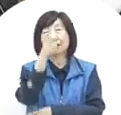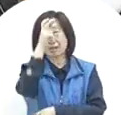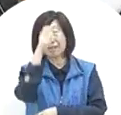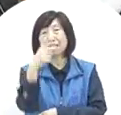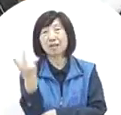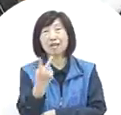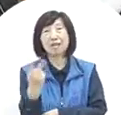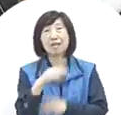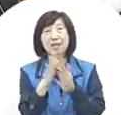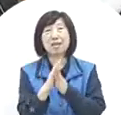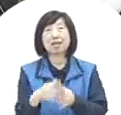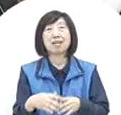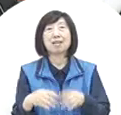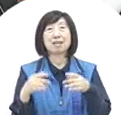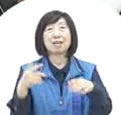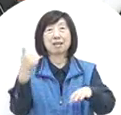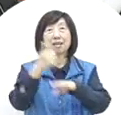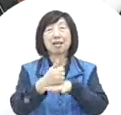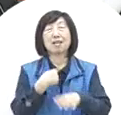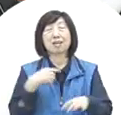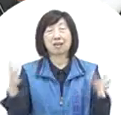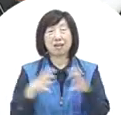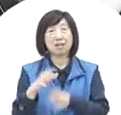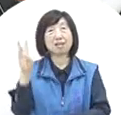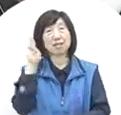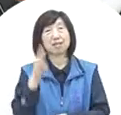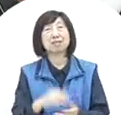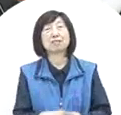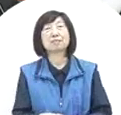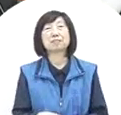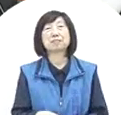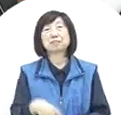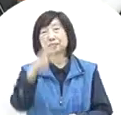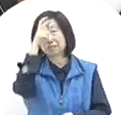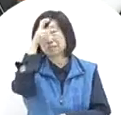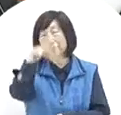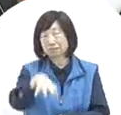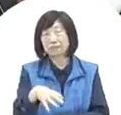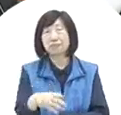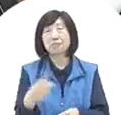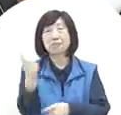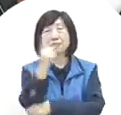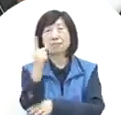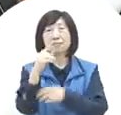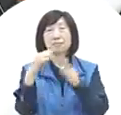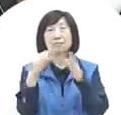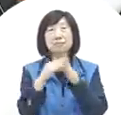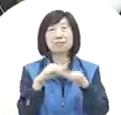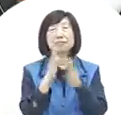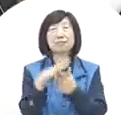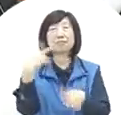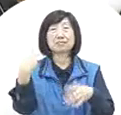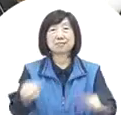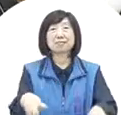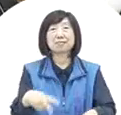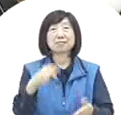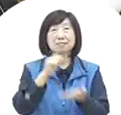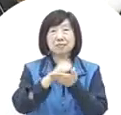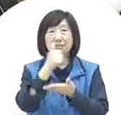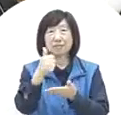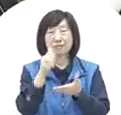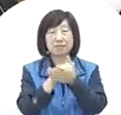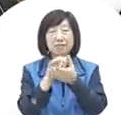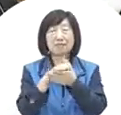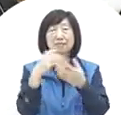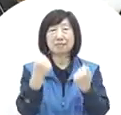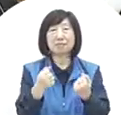局跟消防局要站出来一起宣誓。我们的警察局人员跟消防局人员，甚至有很多的记者朋友们，在第一